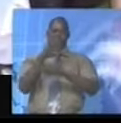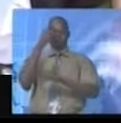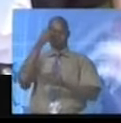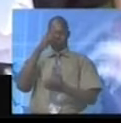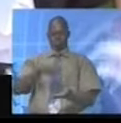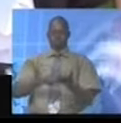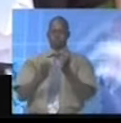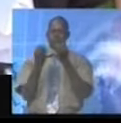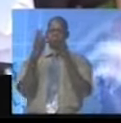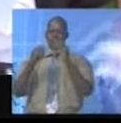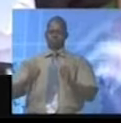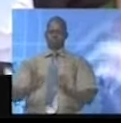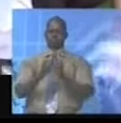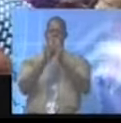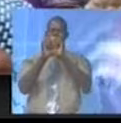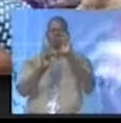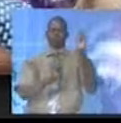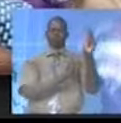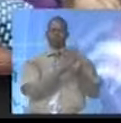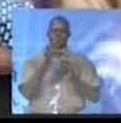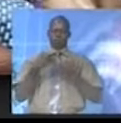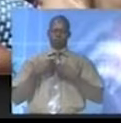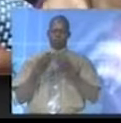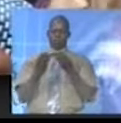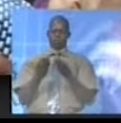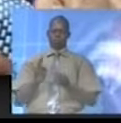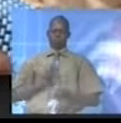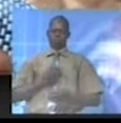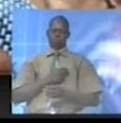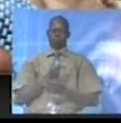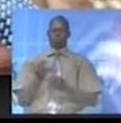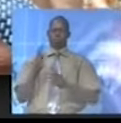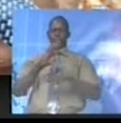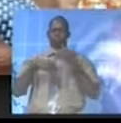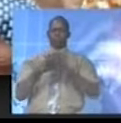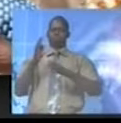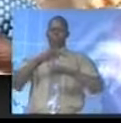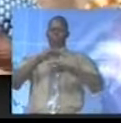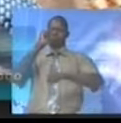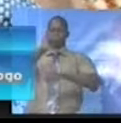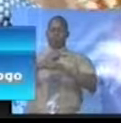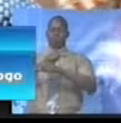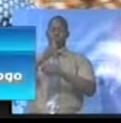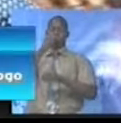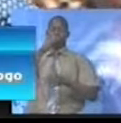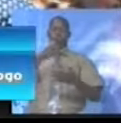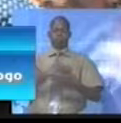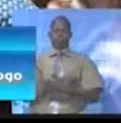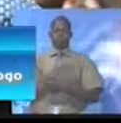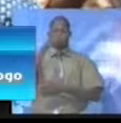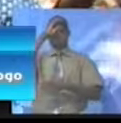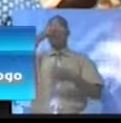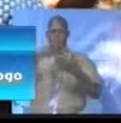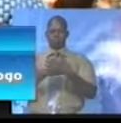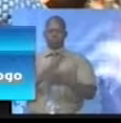relever de nombreux défis. Les populations ont besoin de nous et nous allons tout mettre en œuvre avec les fils et filles de la